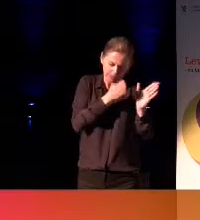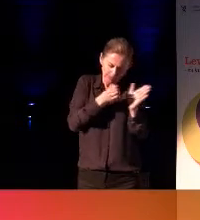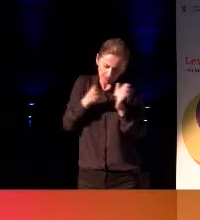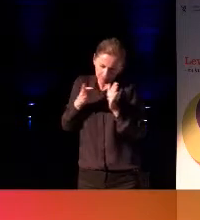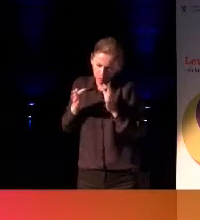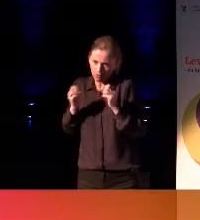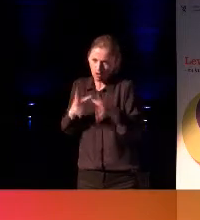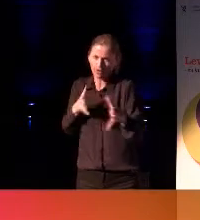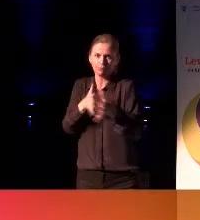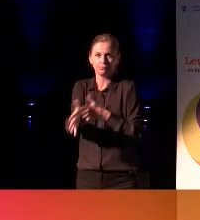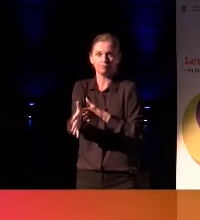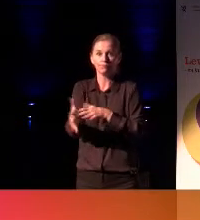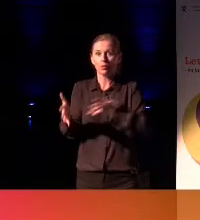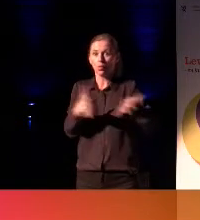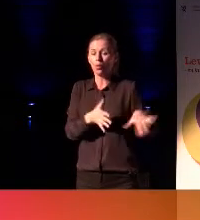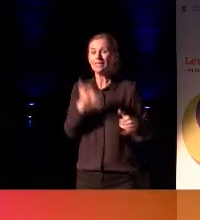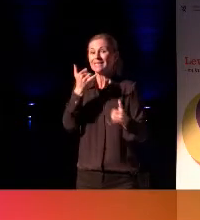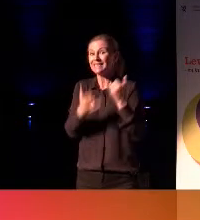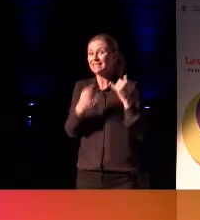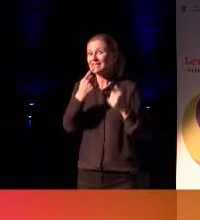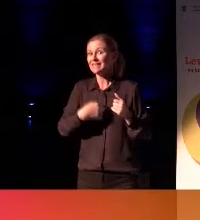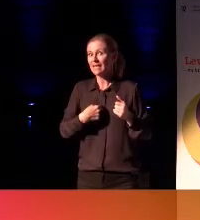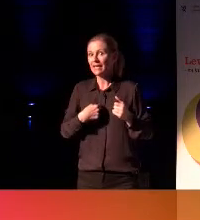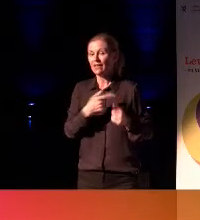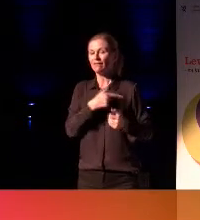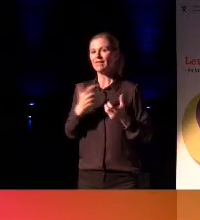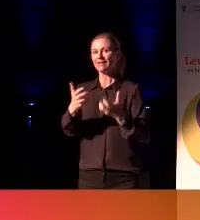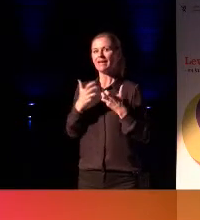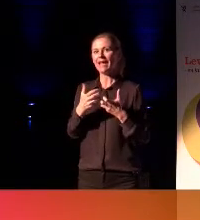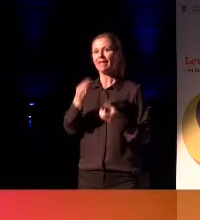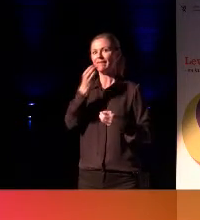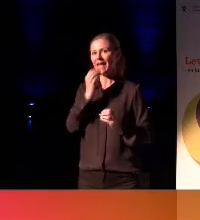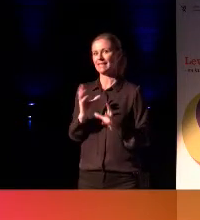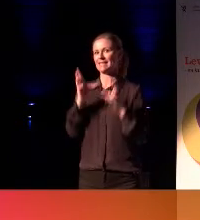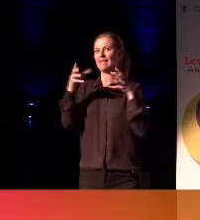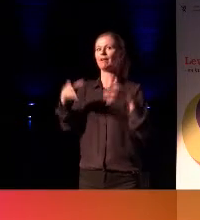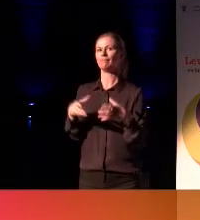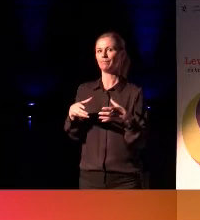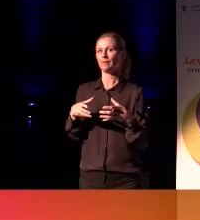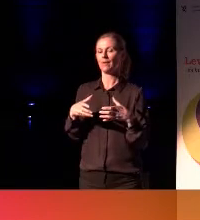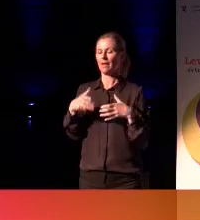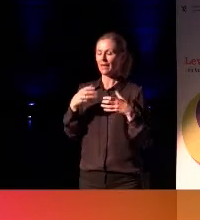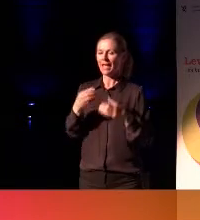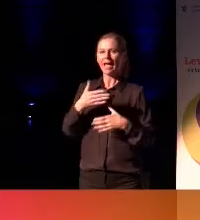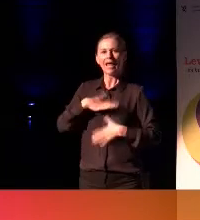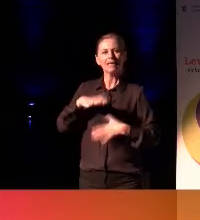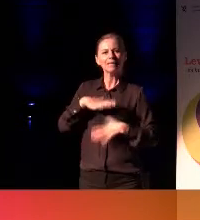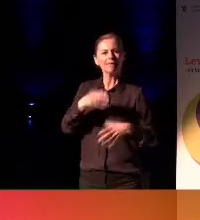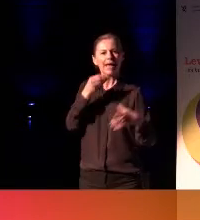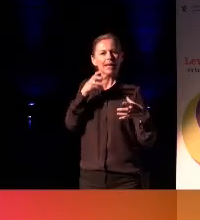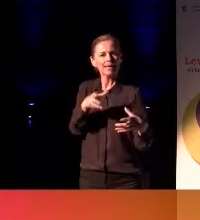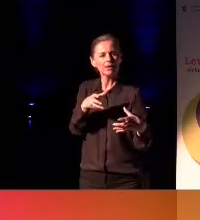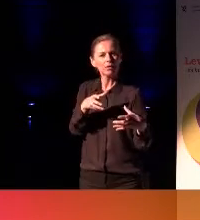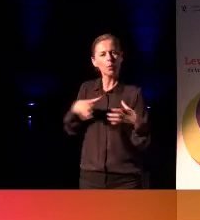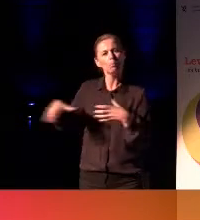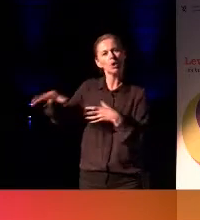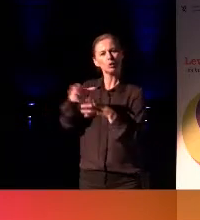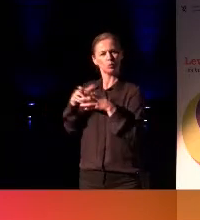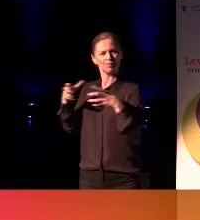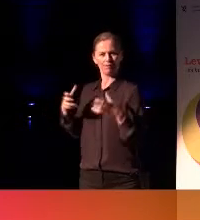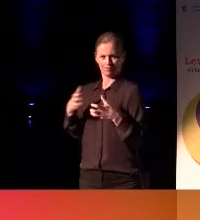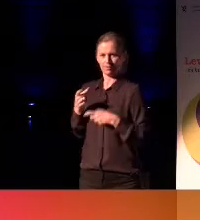til. Det aller siste poenget mitt er at vi trenger et næringsliv. Vi trenger en helsenæring, vi trenger en